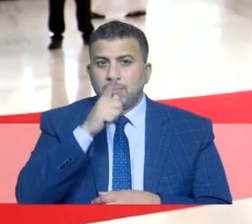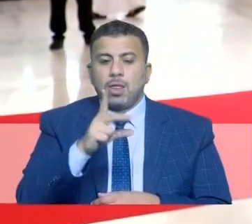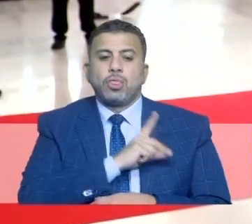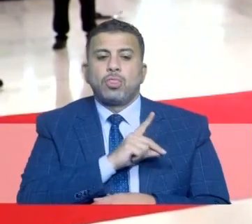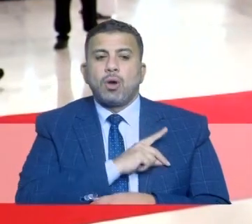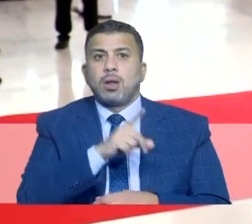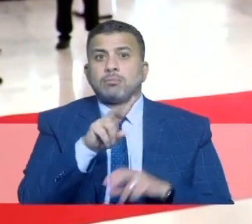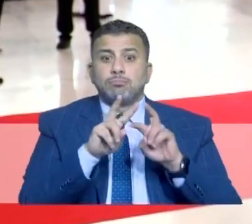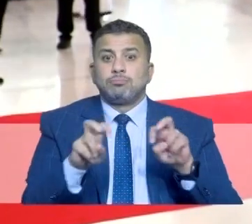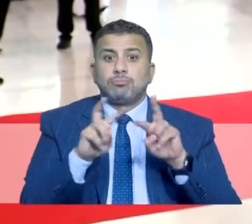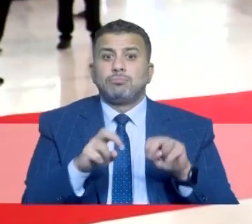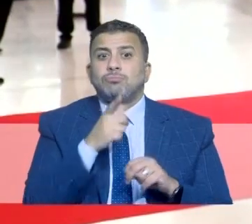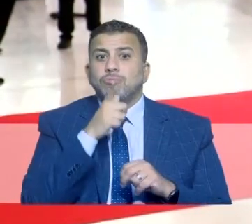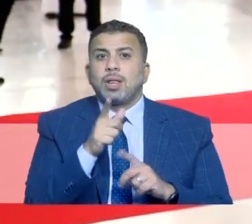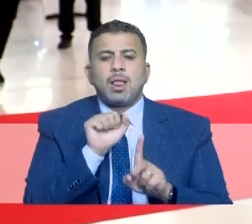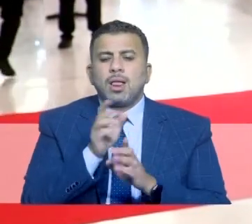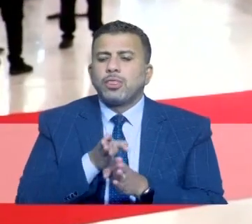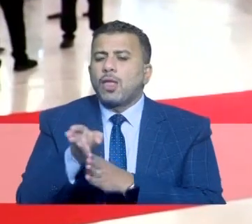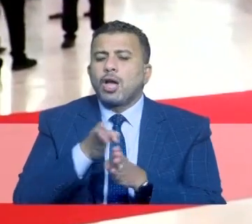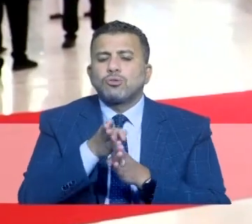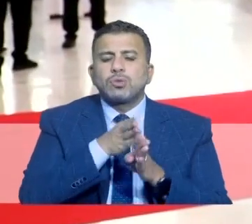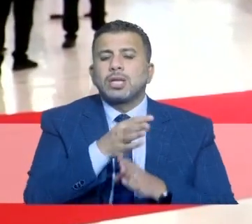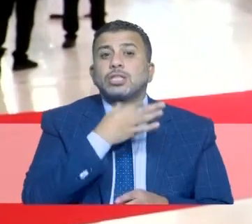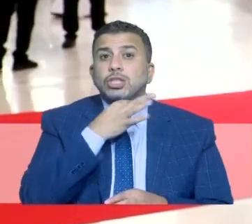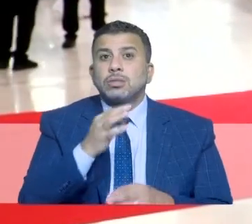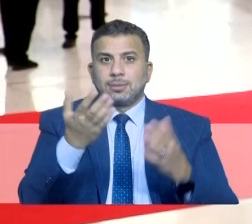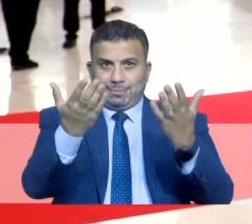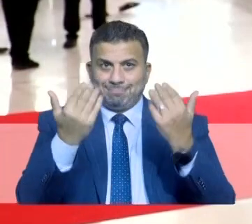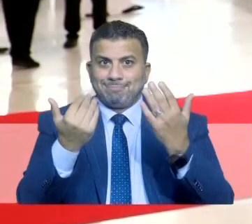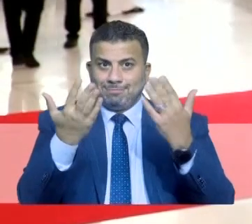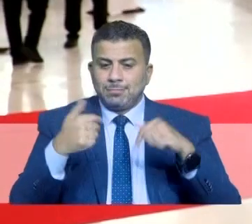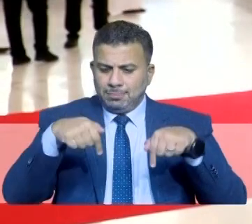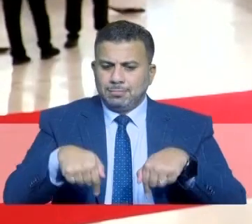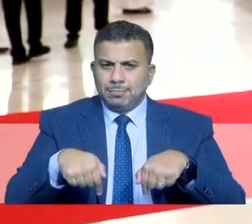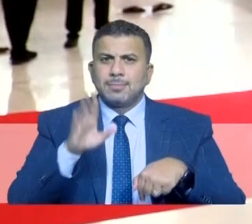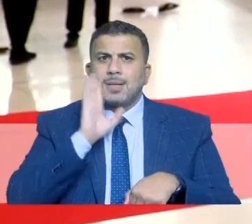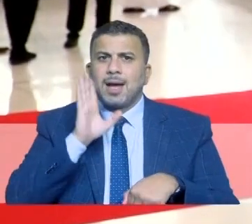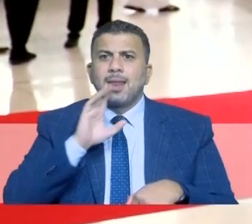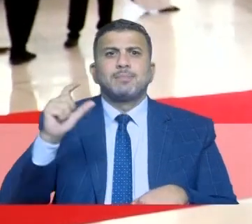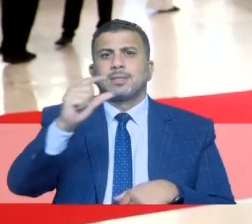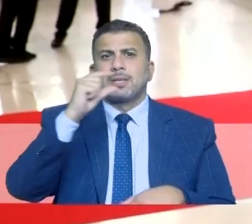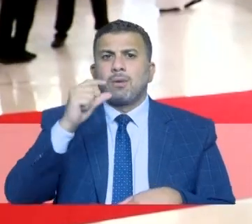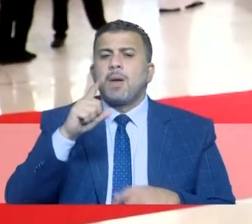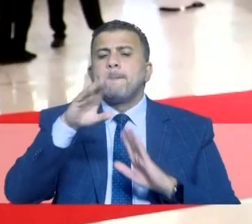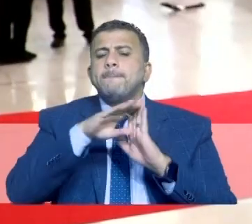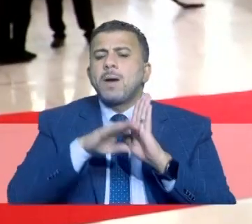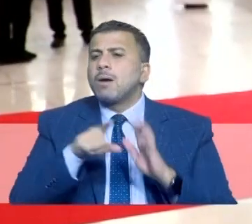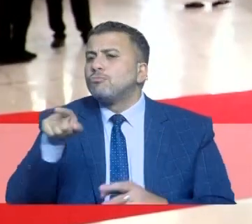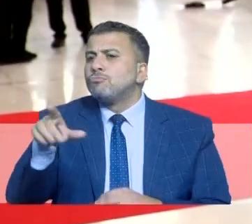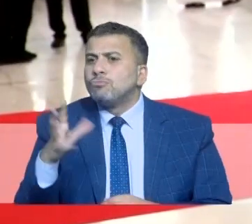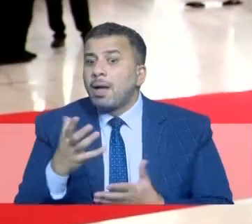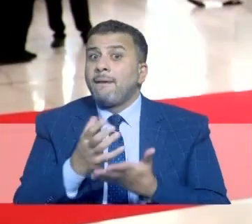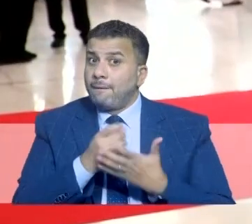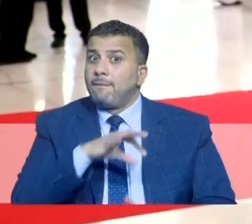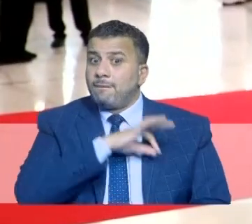الطلاب والباحثين طبعا عن تخصصات جديدة أن يأتون لمعرض التعليم الدولي ويشوفون البرامج اللي هي ممكن يستفيدون